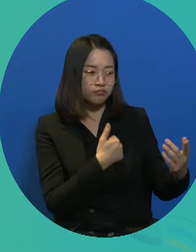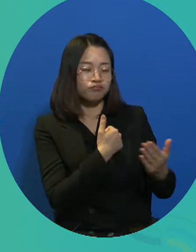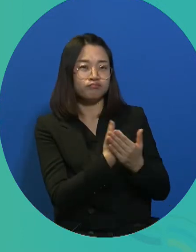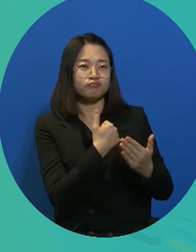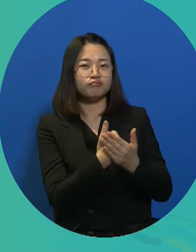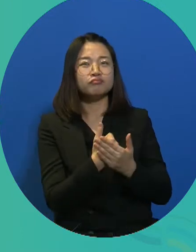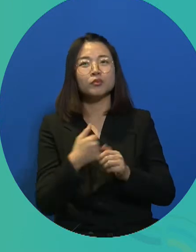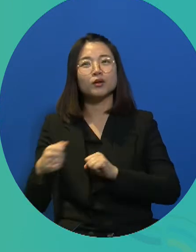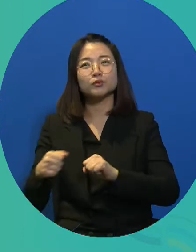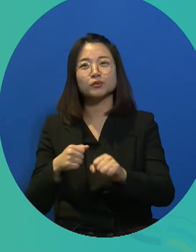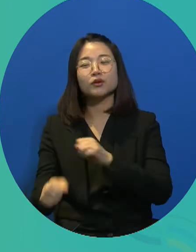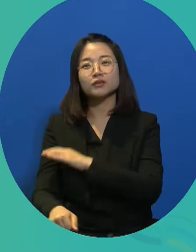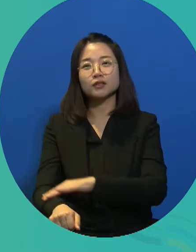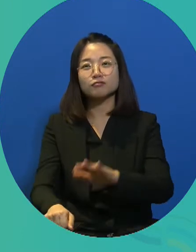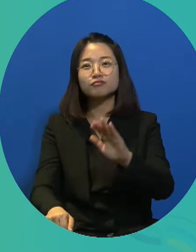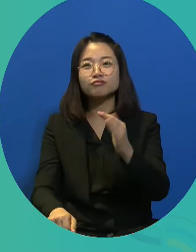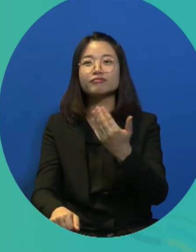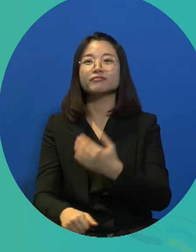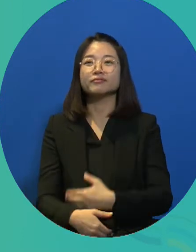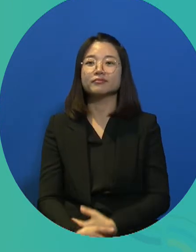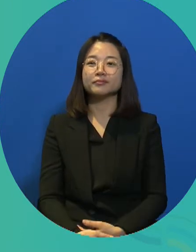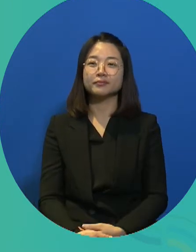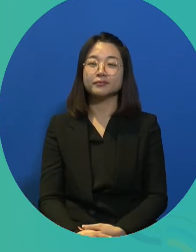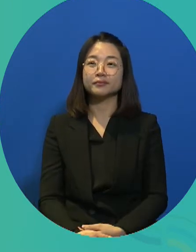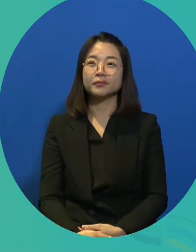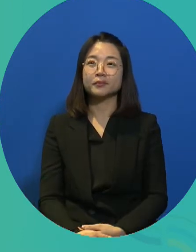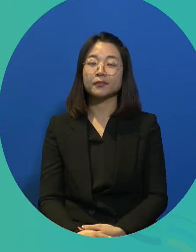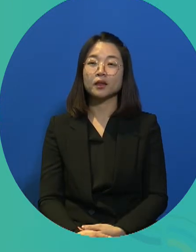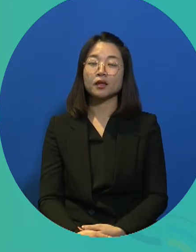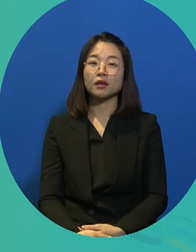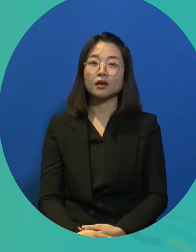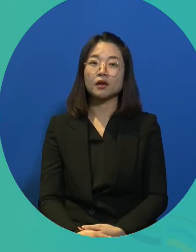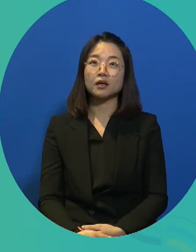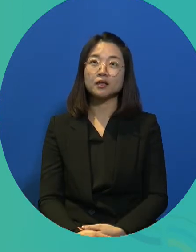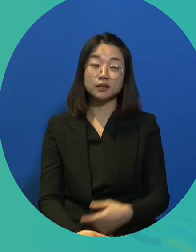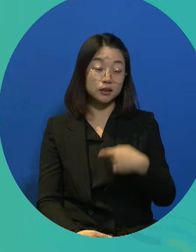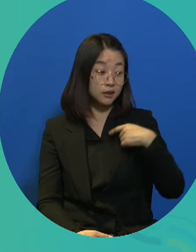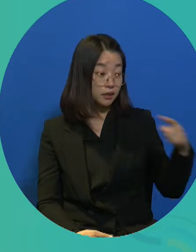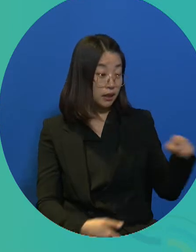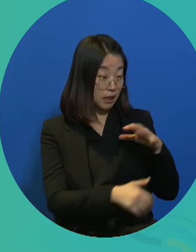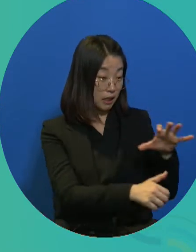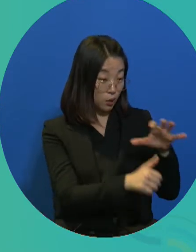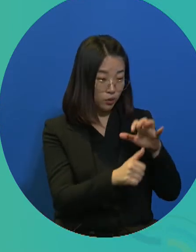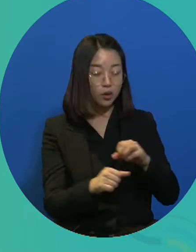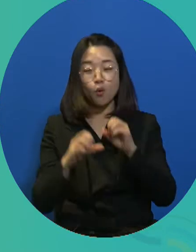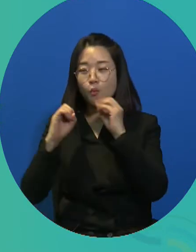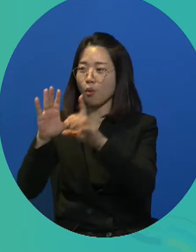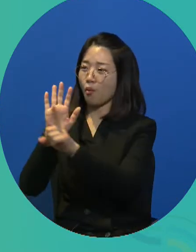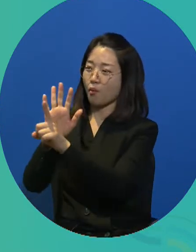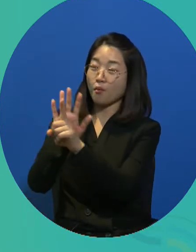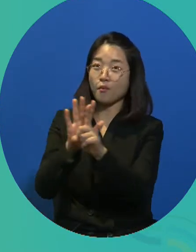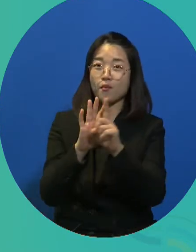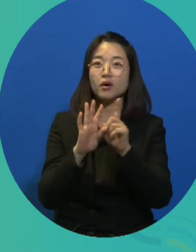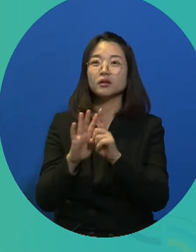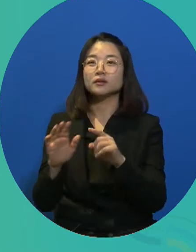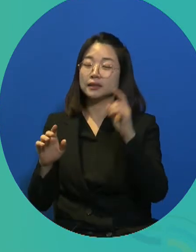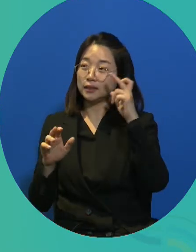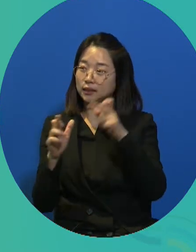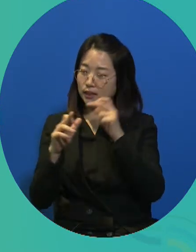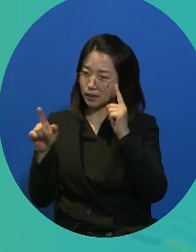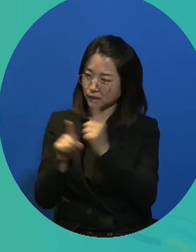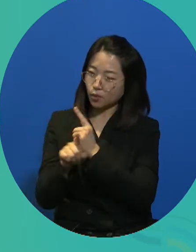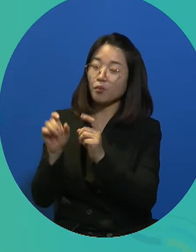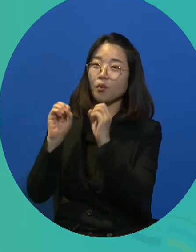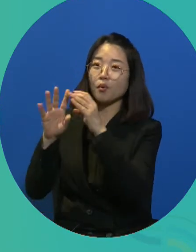실리기도 했었고 저희가 이것을 적극 활용을 해서 캠페인에 사용을 했었고 소셜미디어 차원에서도 정말 많은